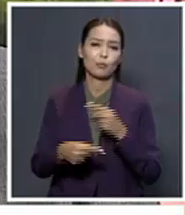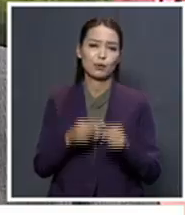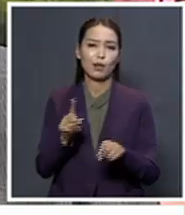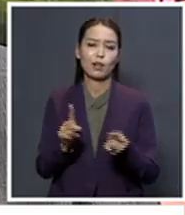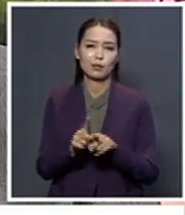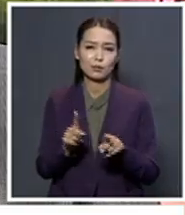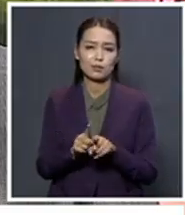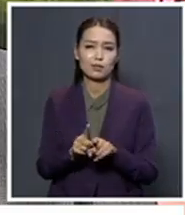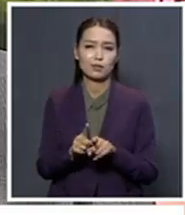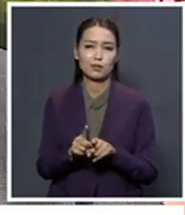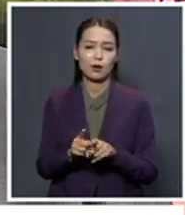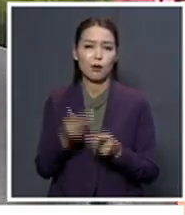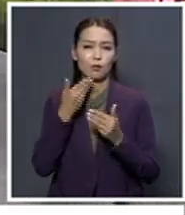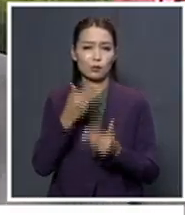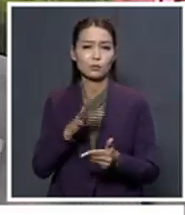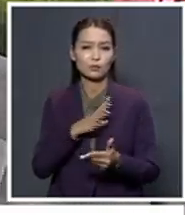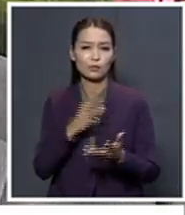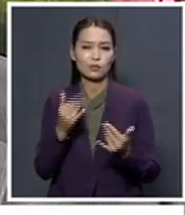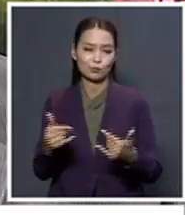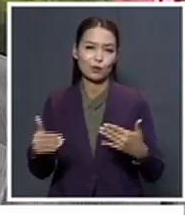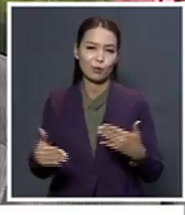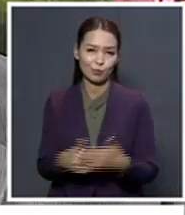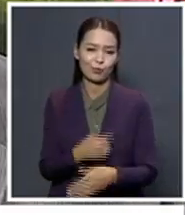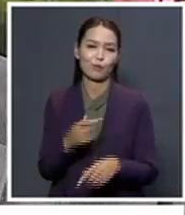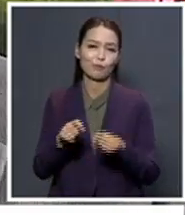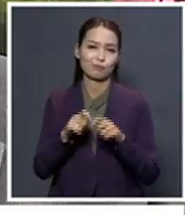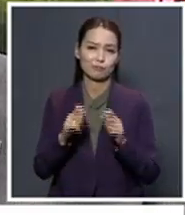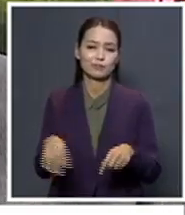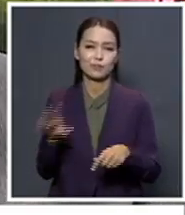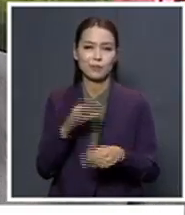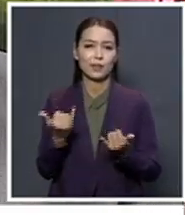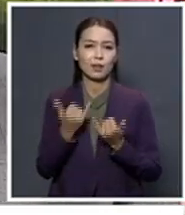қойған. Енді қайтадан сол жолға түсеміз.